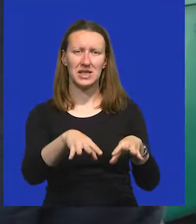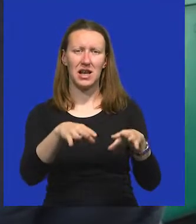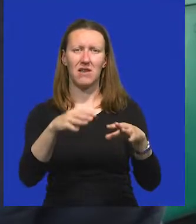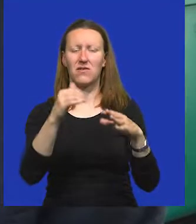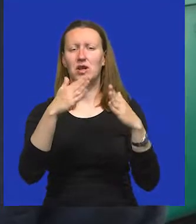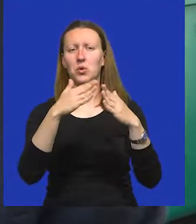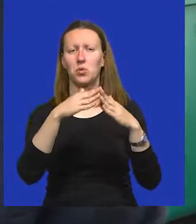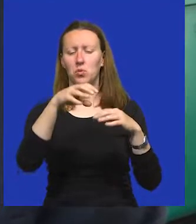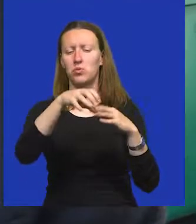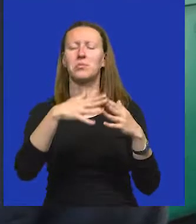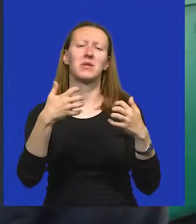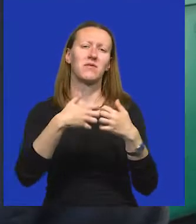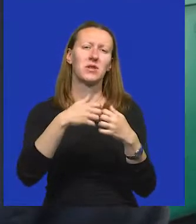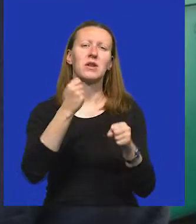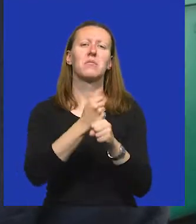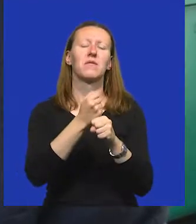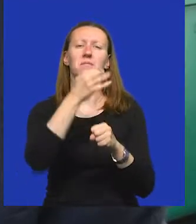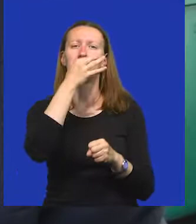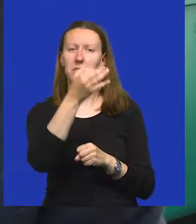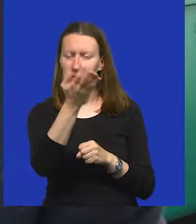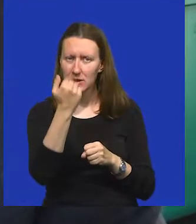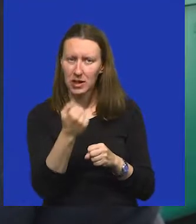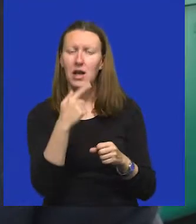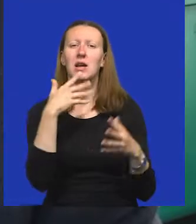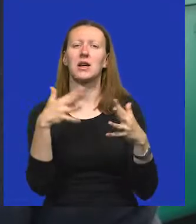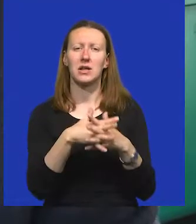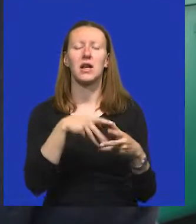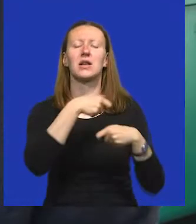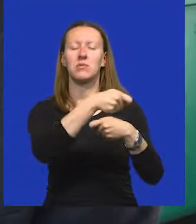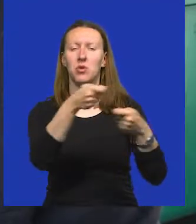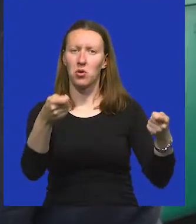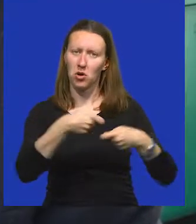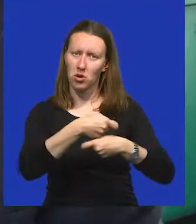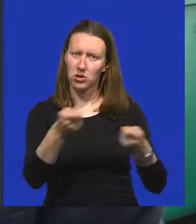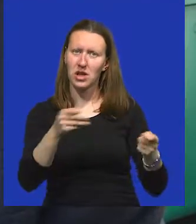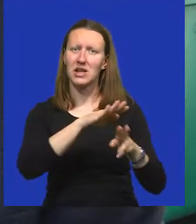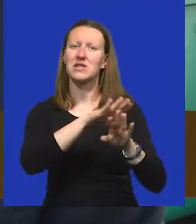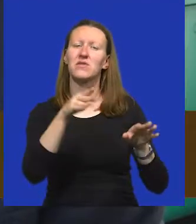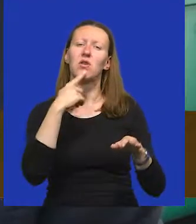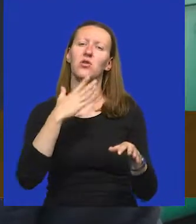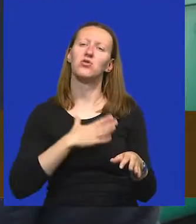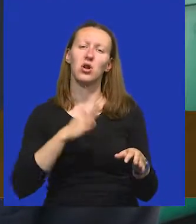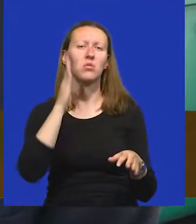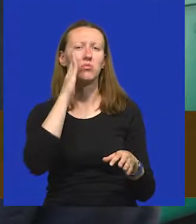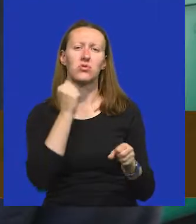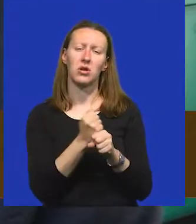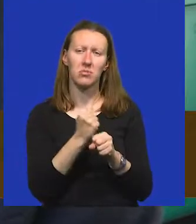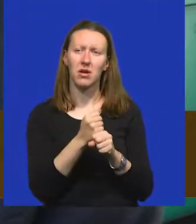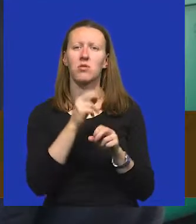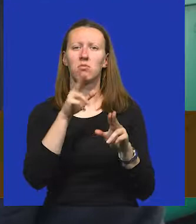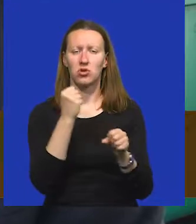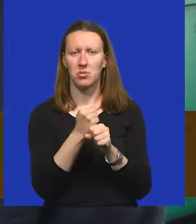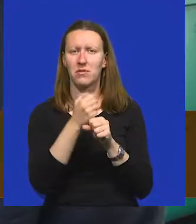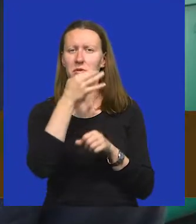metterlo dietro la casa, nel giardino, hanno fatto la domanda e la città ha distribuito. Tutti quegli altri che voleranno farlo in futuro, in